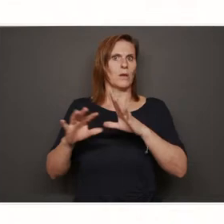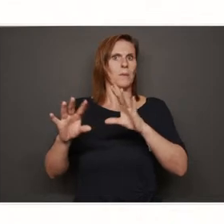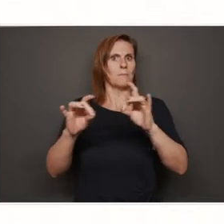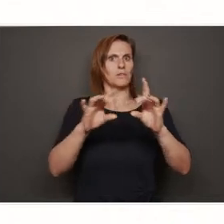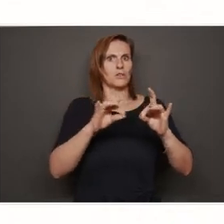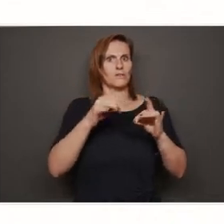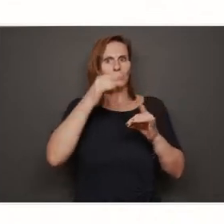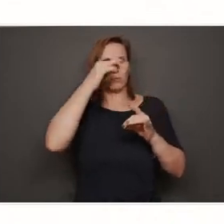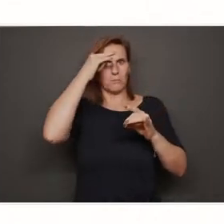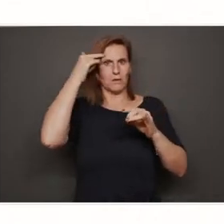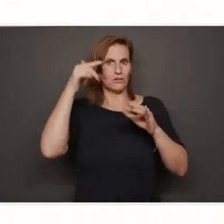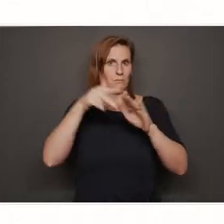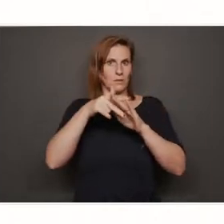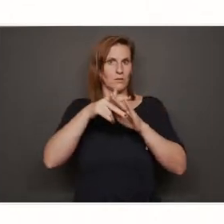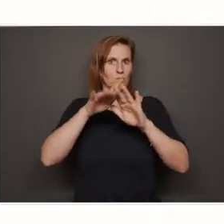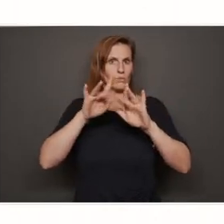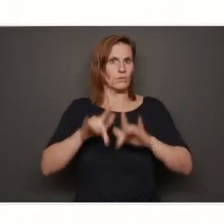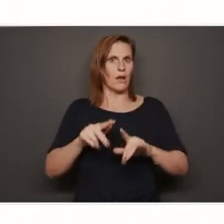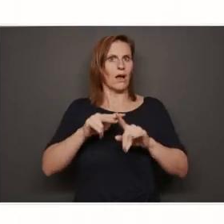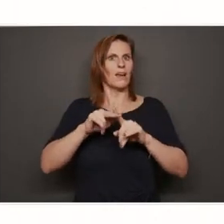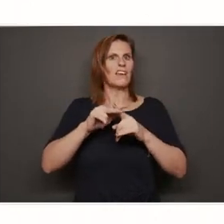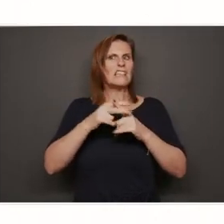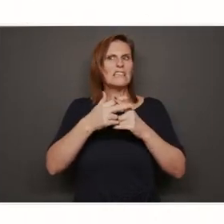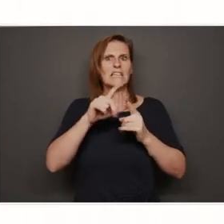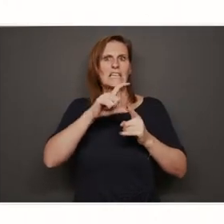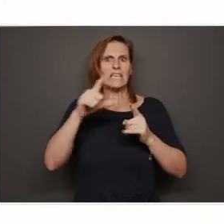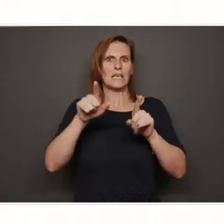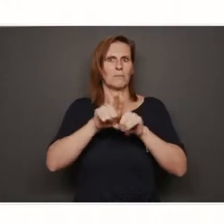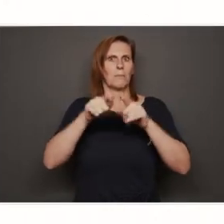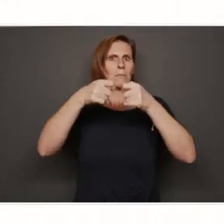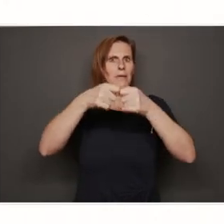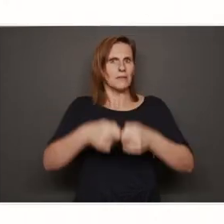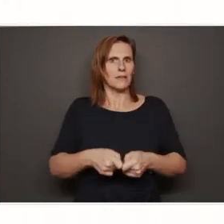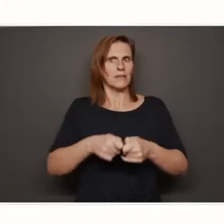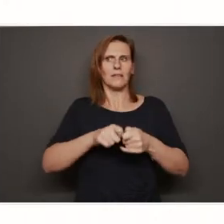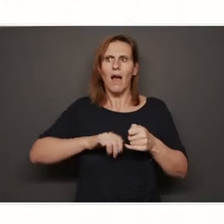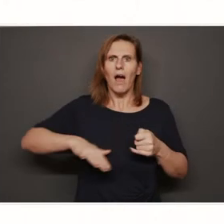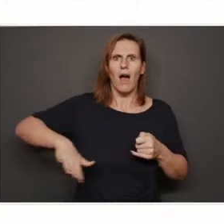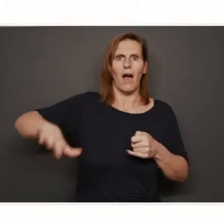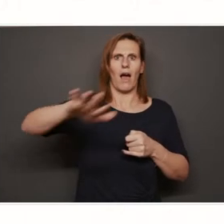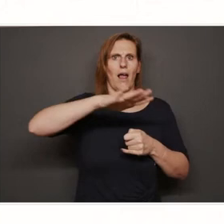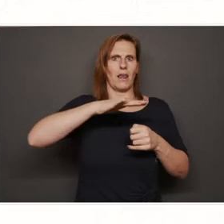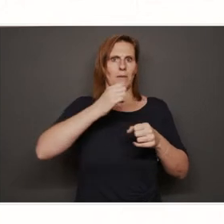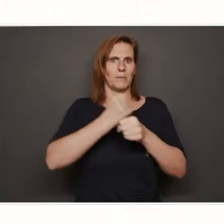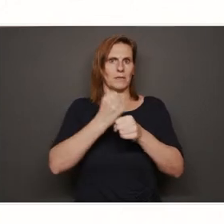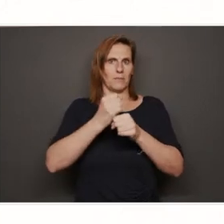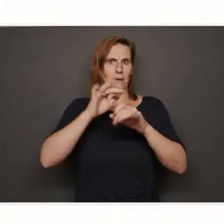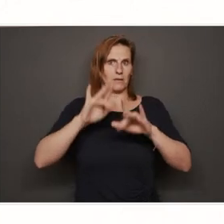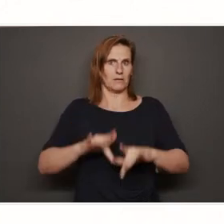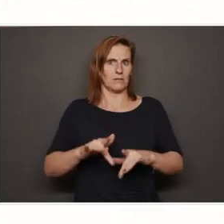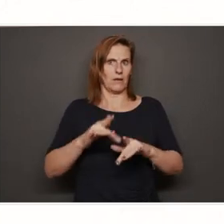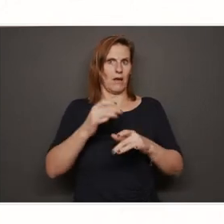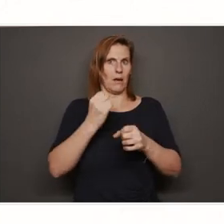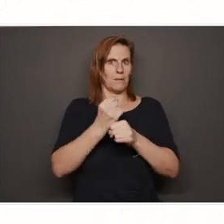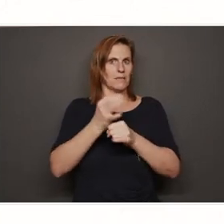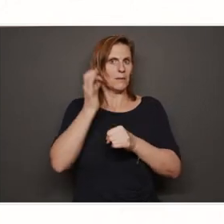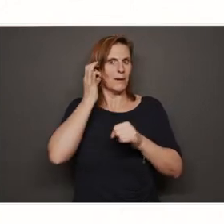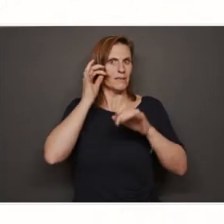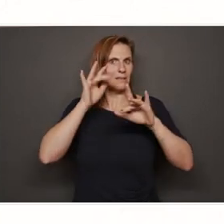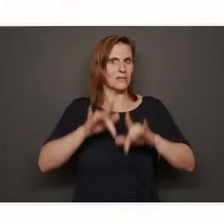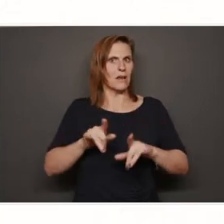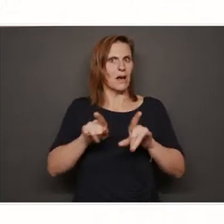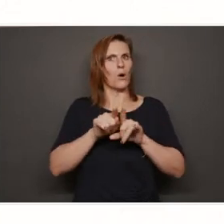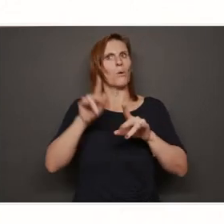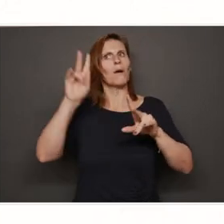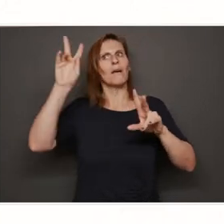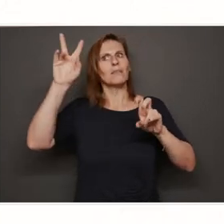von Menschen mit Behinderungen als Teammitglieder werden alle Mitarbeiter und Mitarbeiterinnen im Betrieb für das Thema